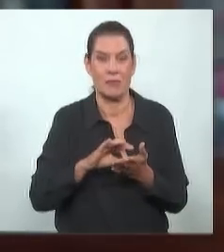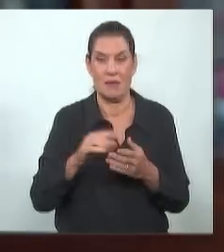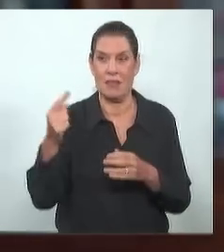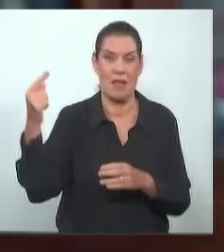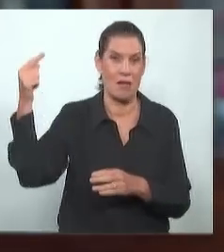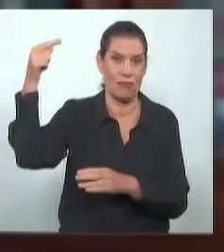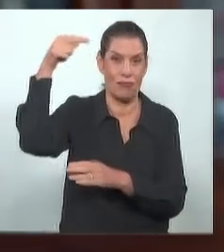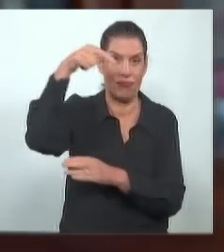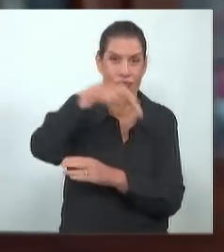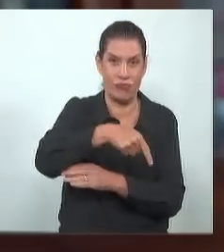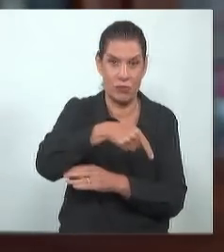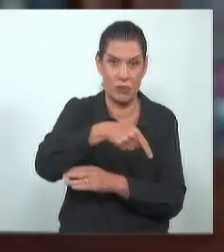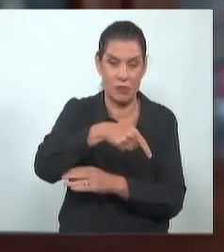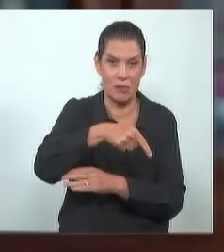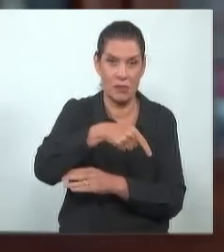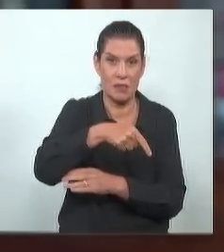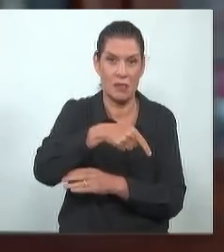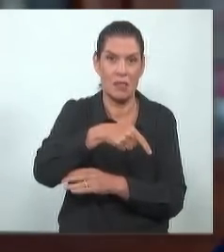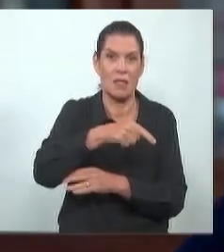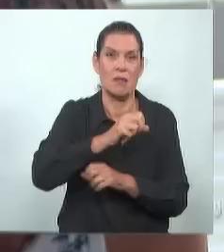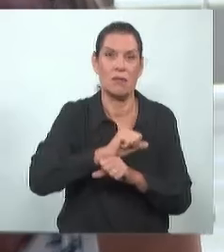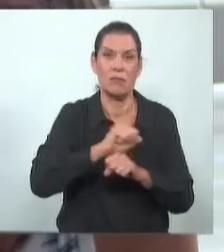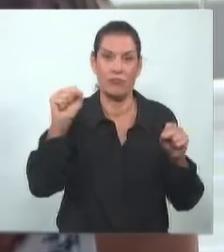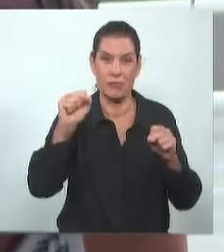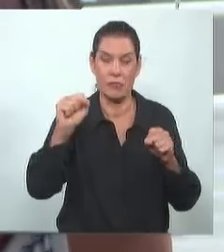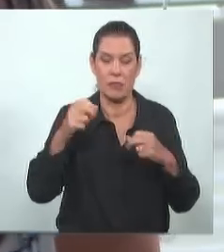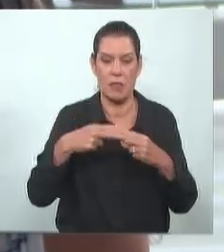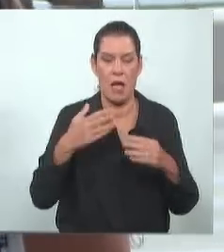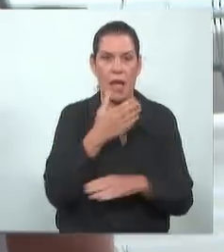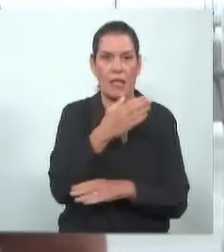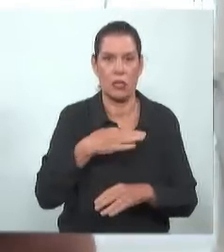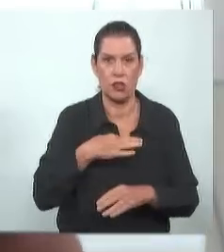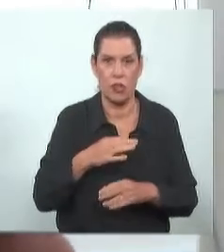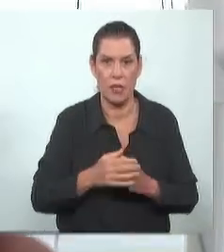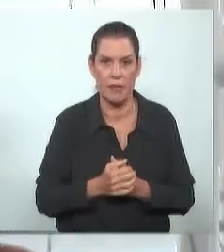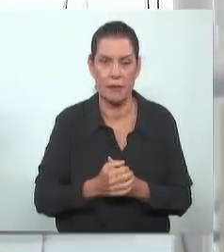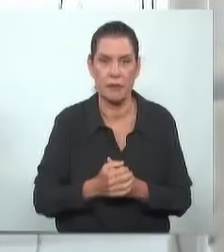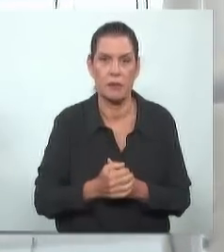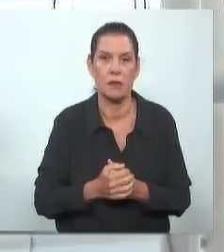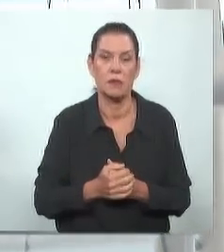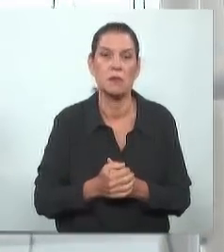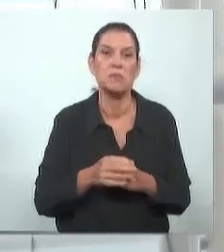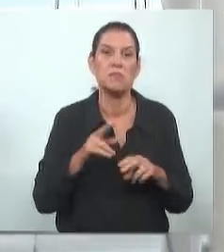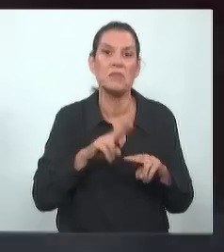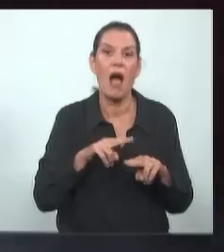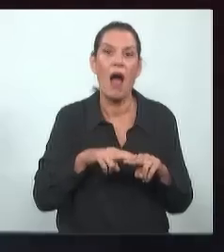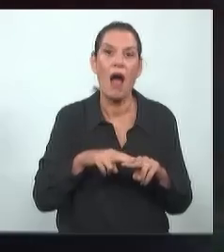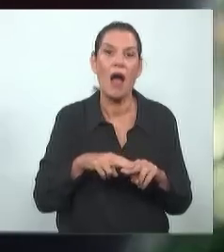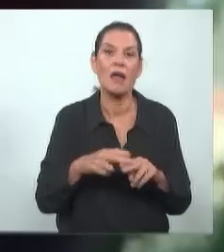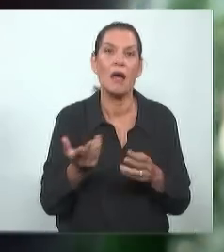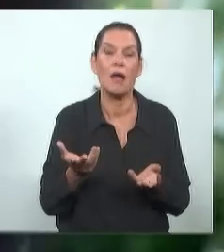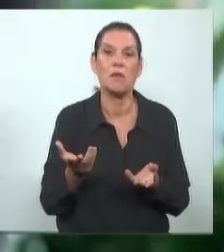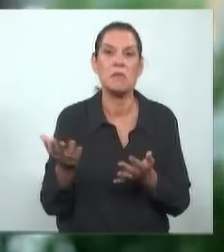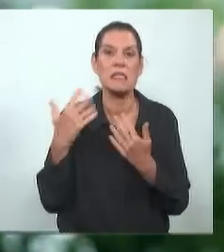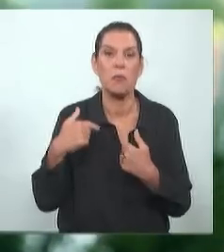מאותו רגע שאני אומר נפל פגז על סיפול הטנק, זה סיפורים שמספרים לי, צנחתי לתוך הטנק,